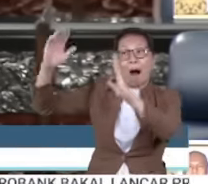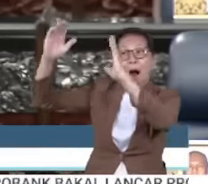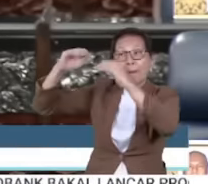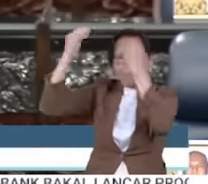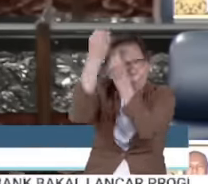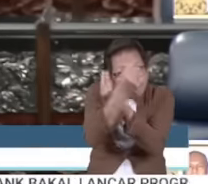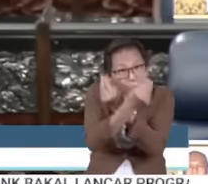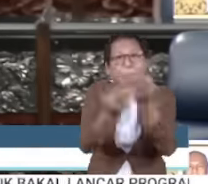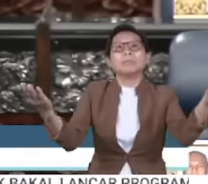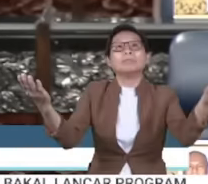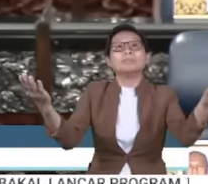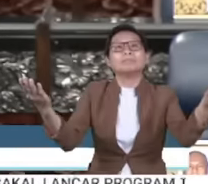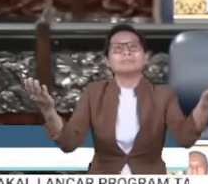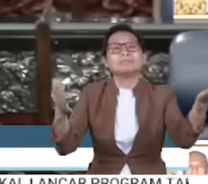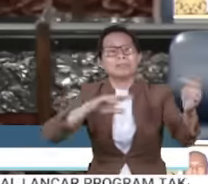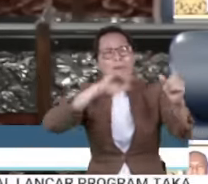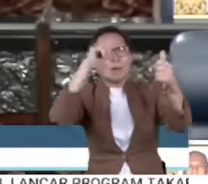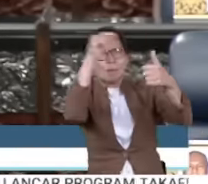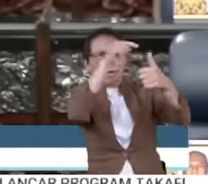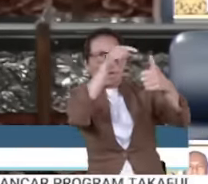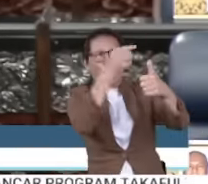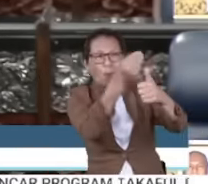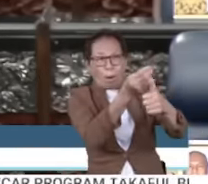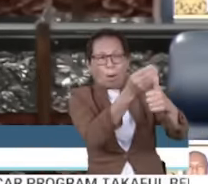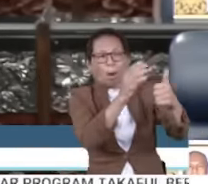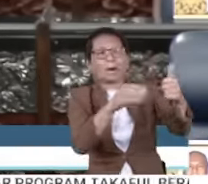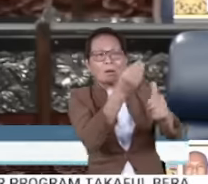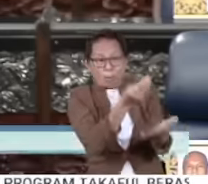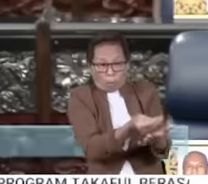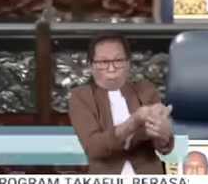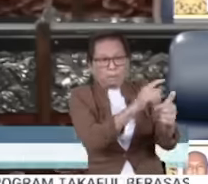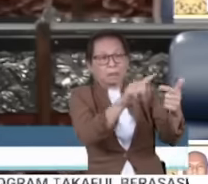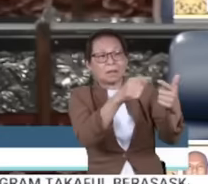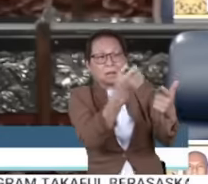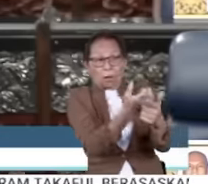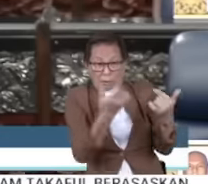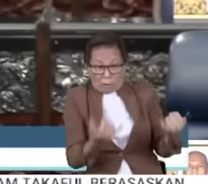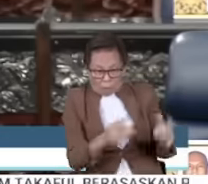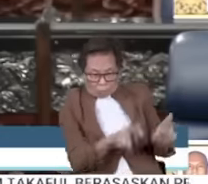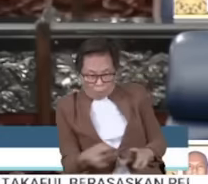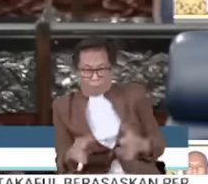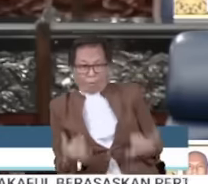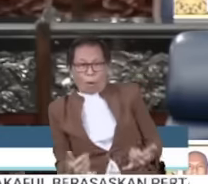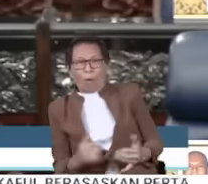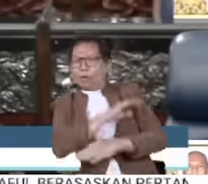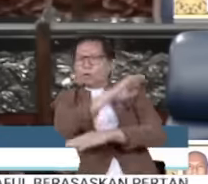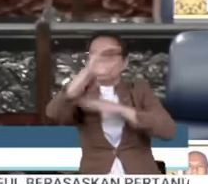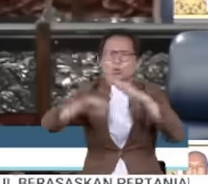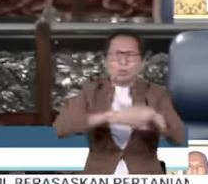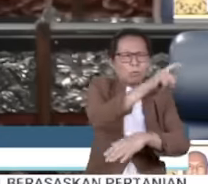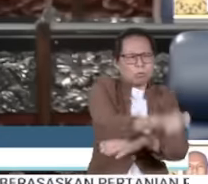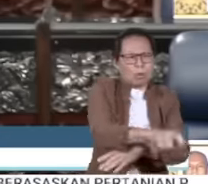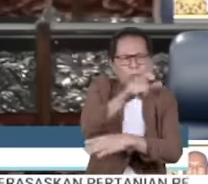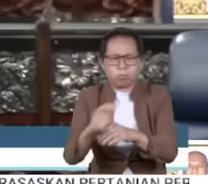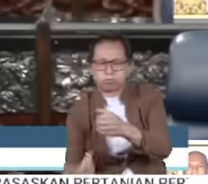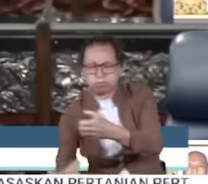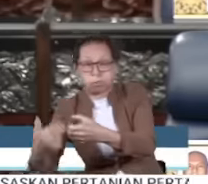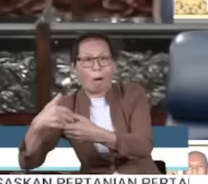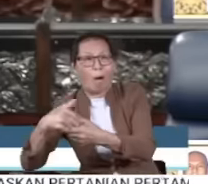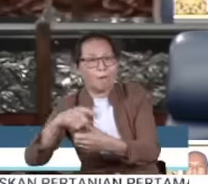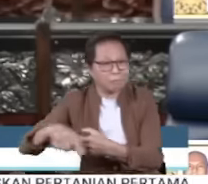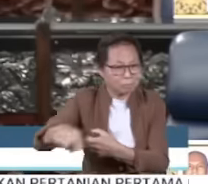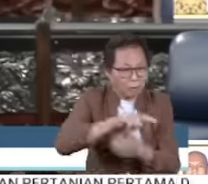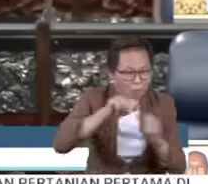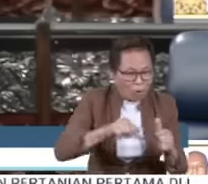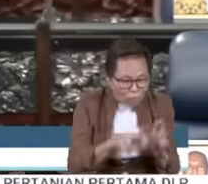ini aspek keuangan dan ekonomi dapat dirancang mulai sekarang oleh semua pihak yang terlibat secara tidak langsung